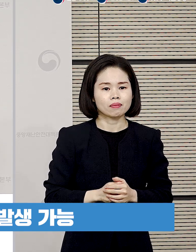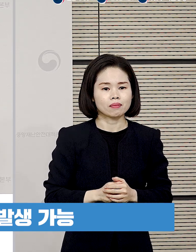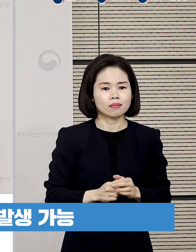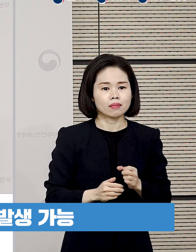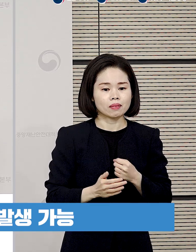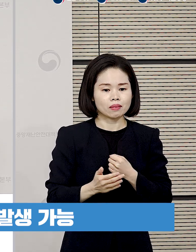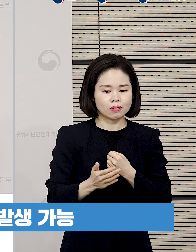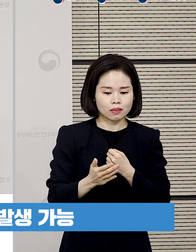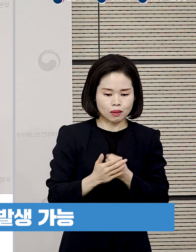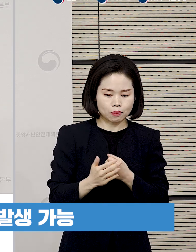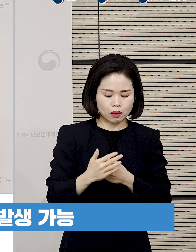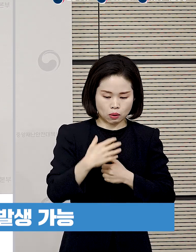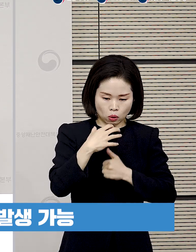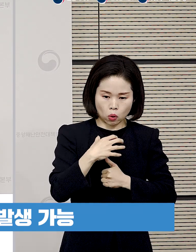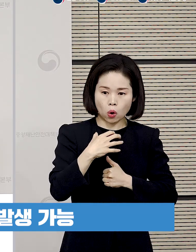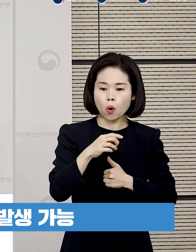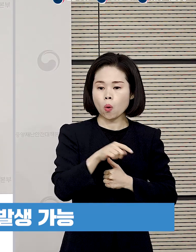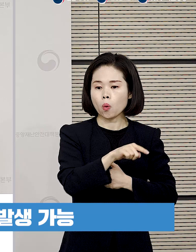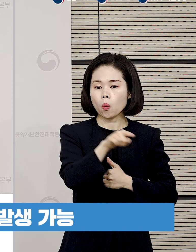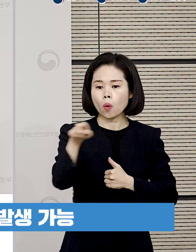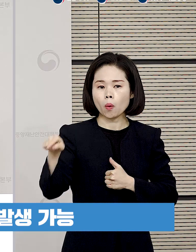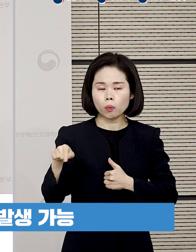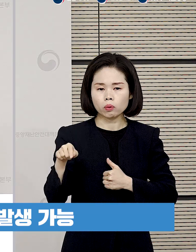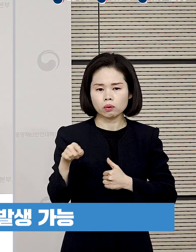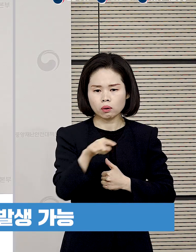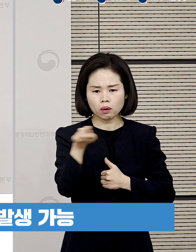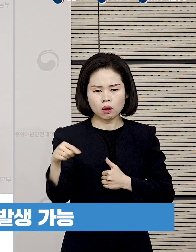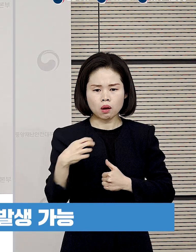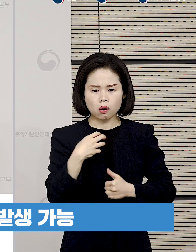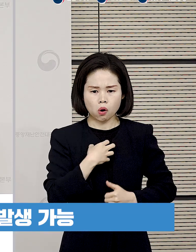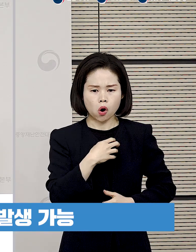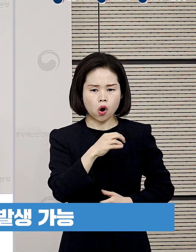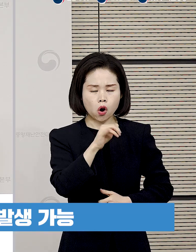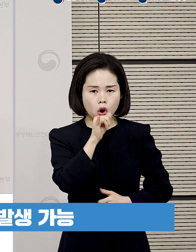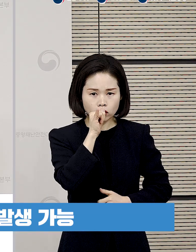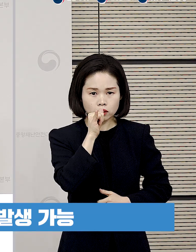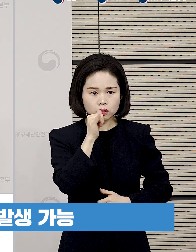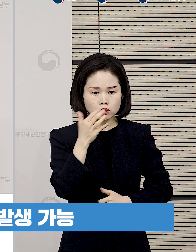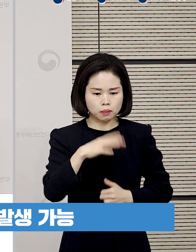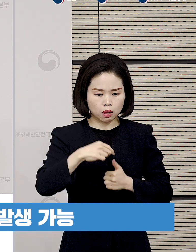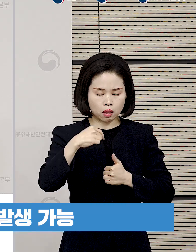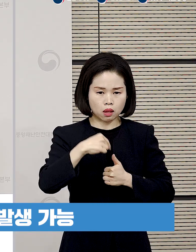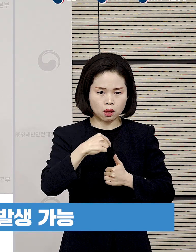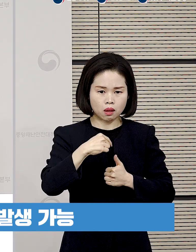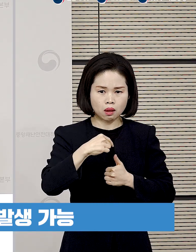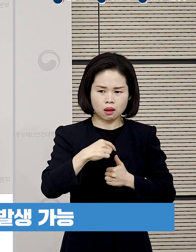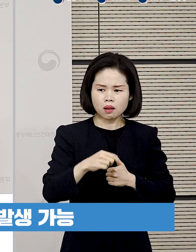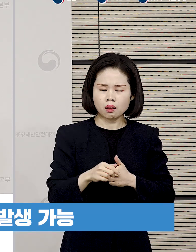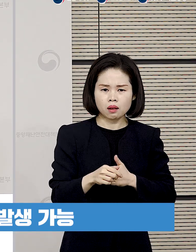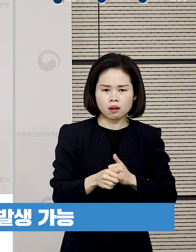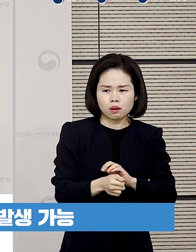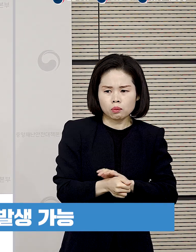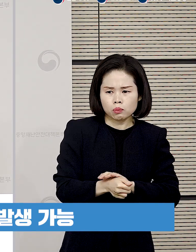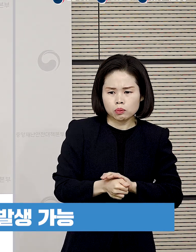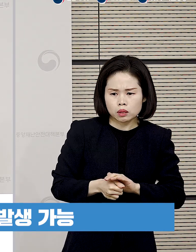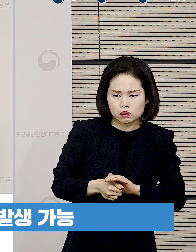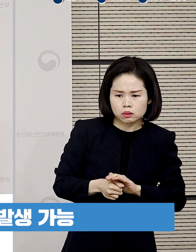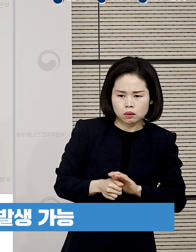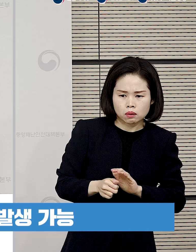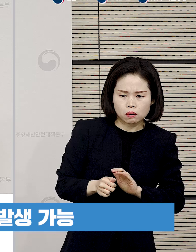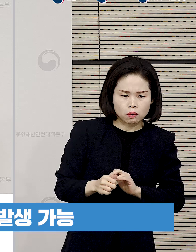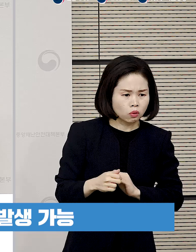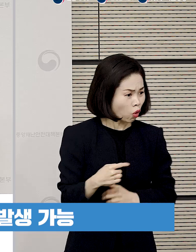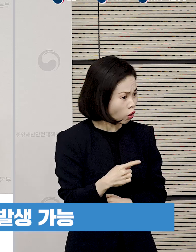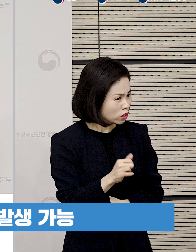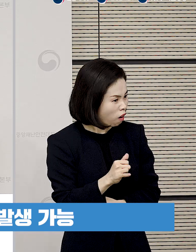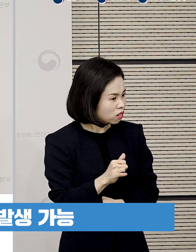주위에서 여러 가지 이제 걱정도 하시지만 또 이 자칫 이렇게 본인들을 심리적으로 위축시킬 수 있는 이러한